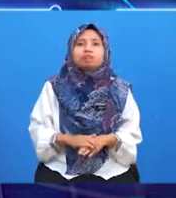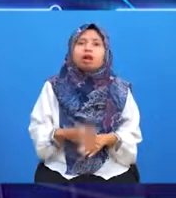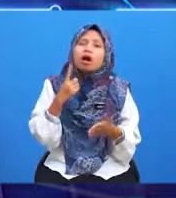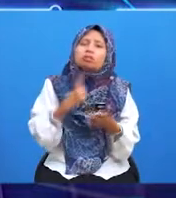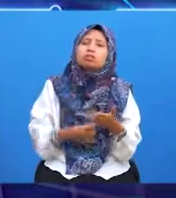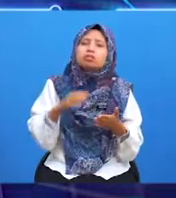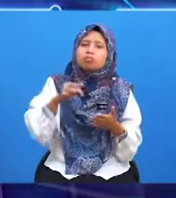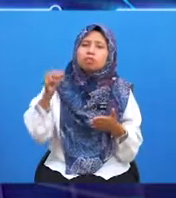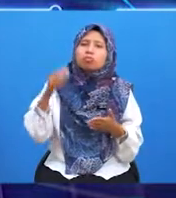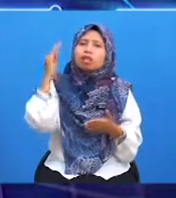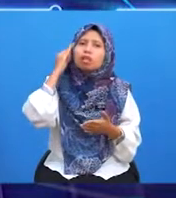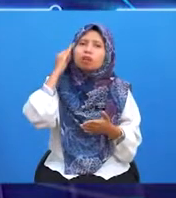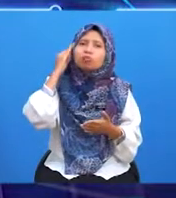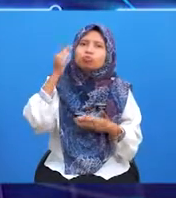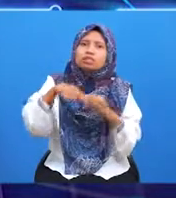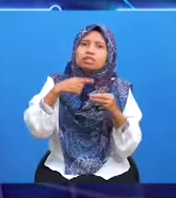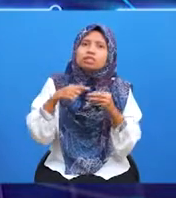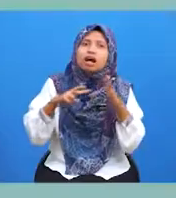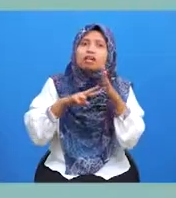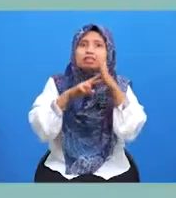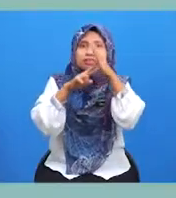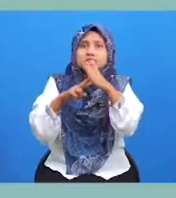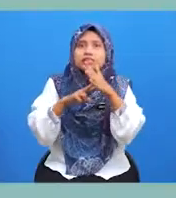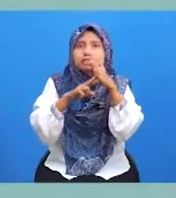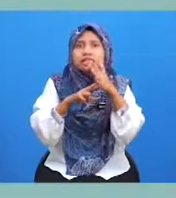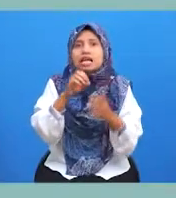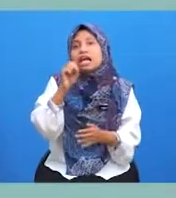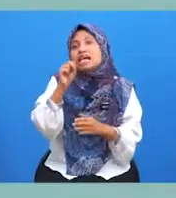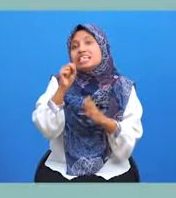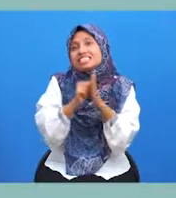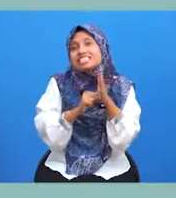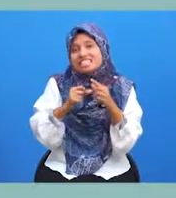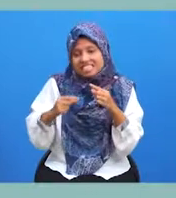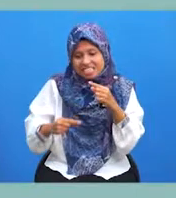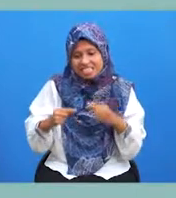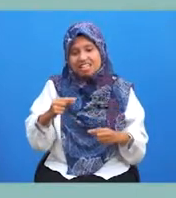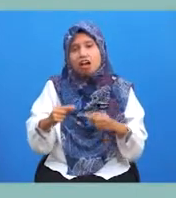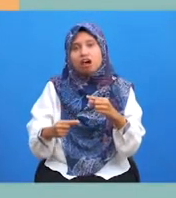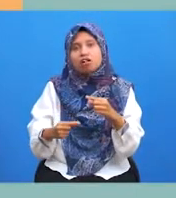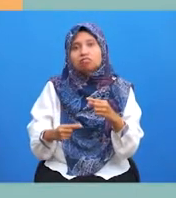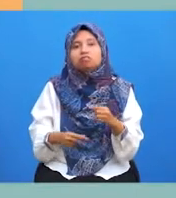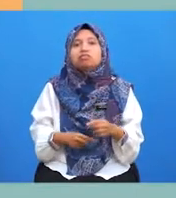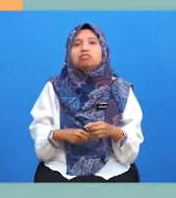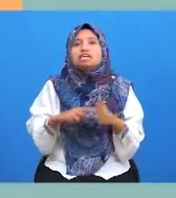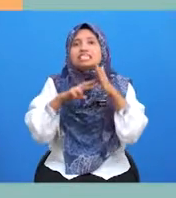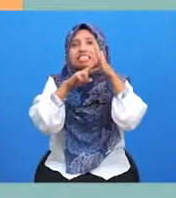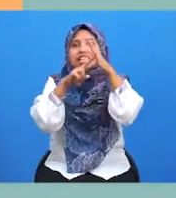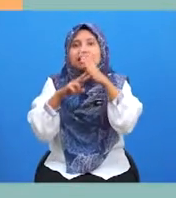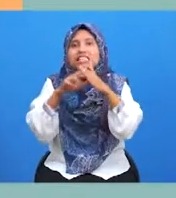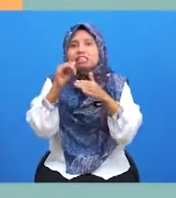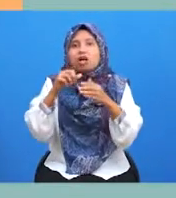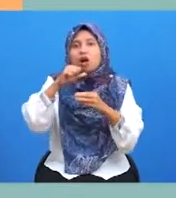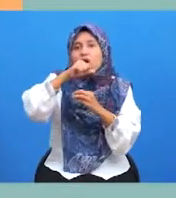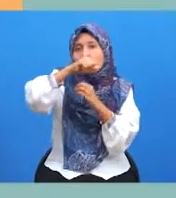tahu berkenaan dengan satelit segerak? Satelit segerak ialah satelit yang